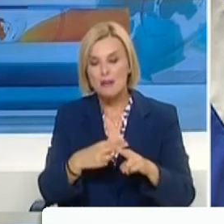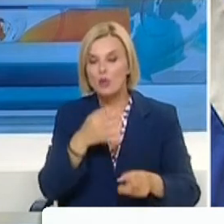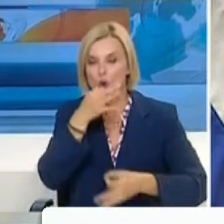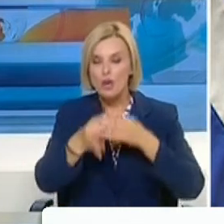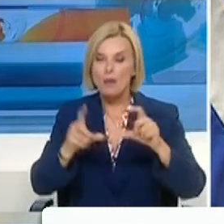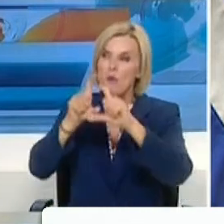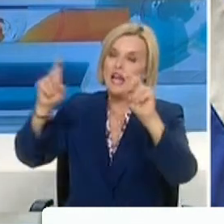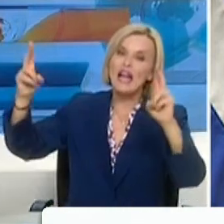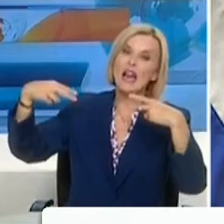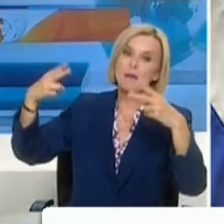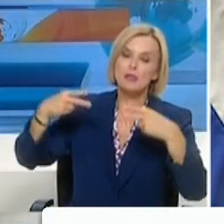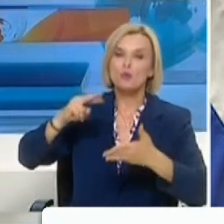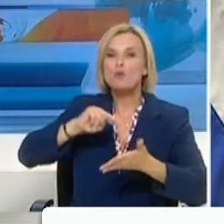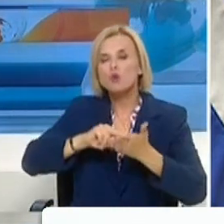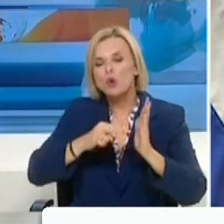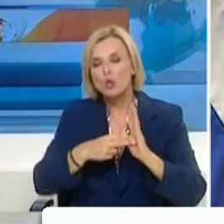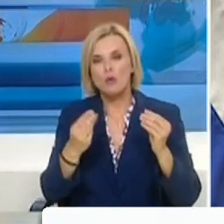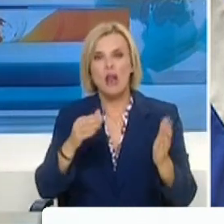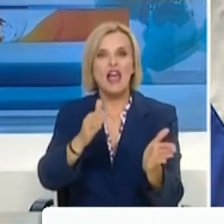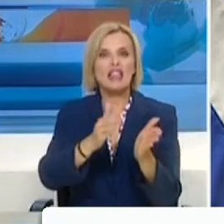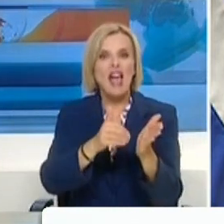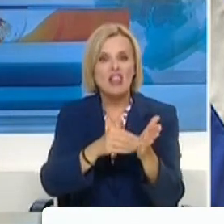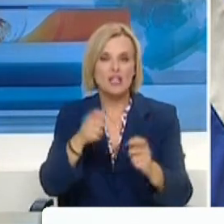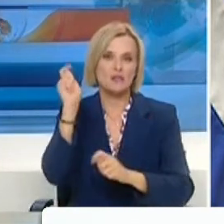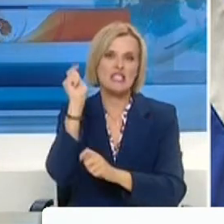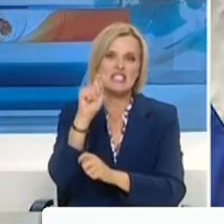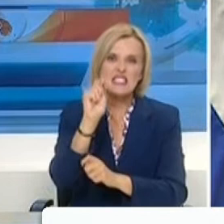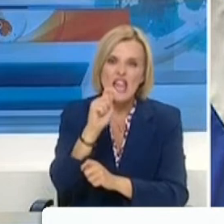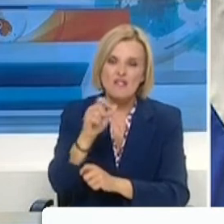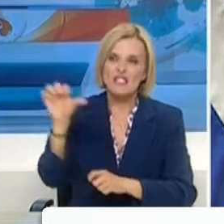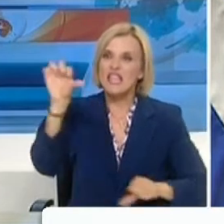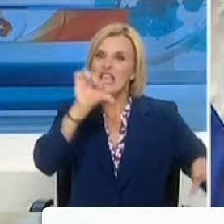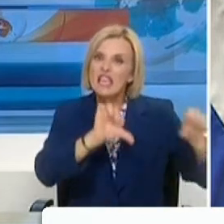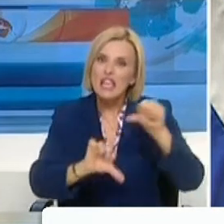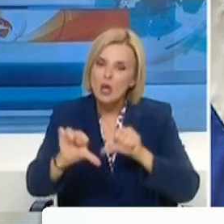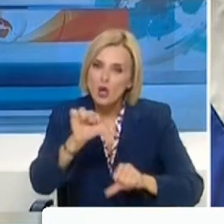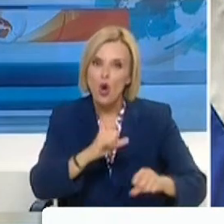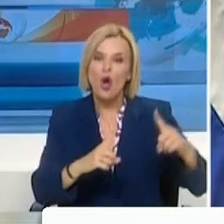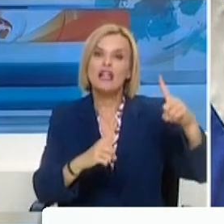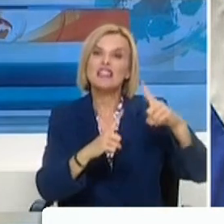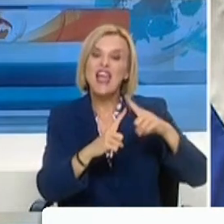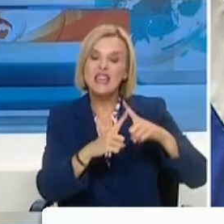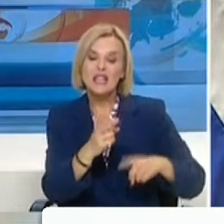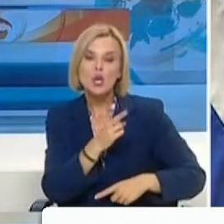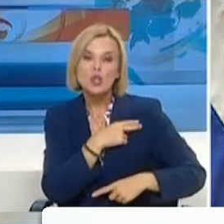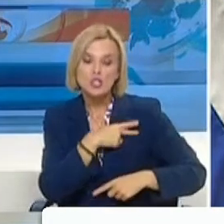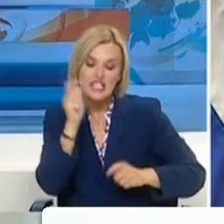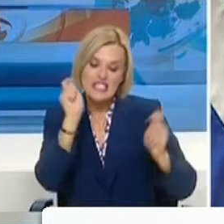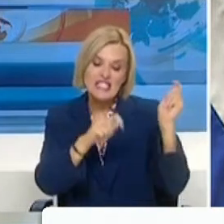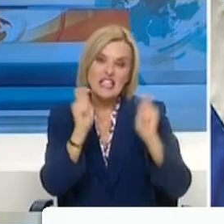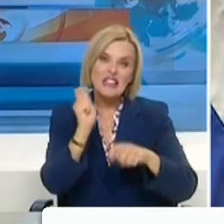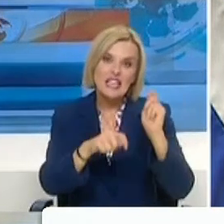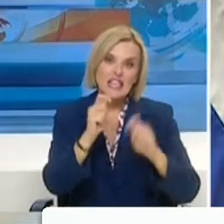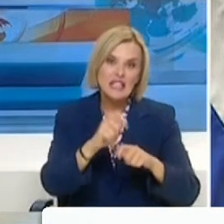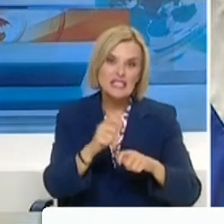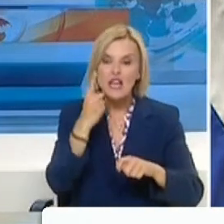δελτίο. Θέλει πολύ προσοχή, θέλει καταρχάς μια τεχνική συντήρηση, θέλει να δει κανείς τις